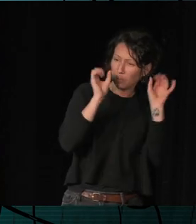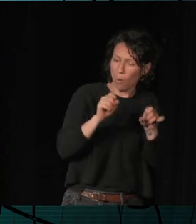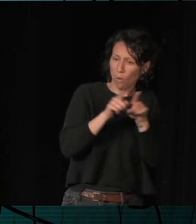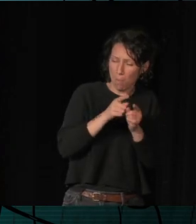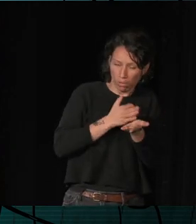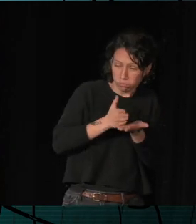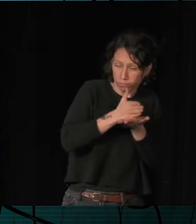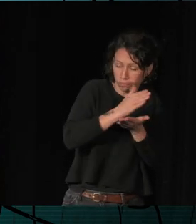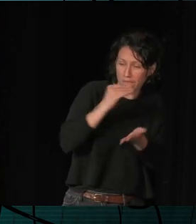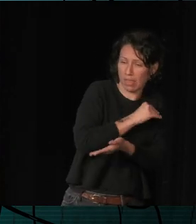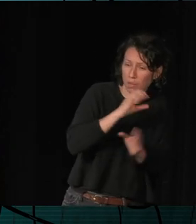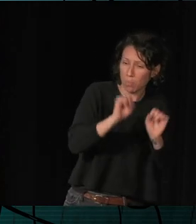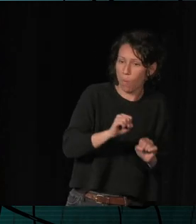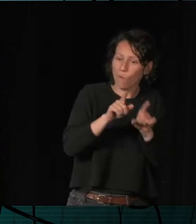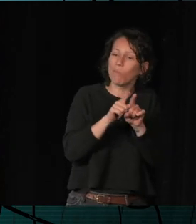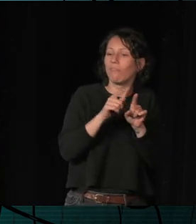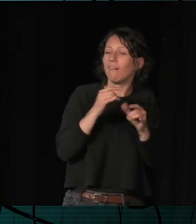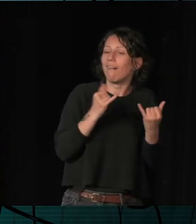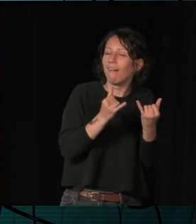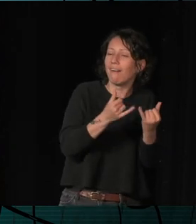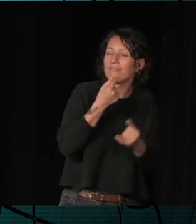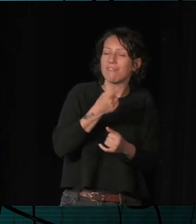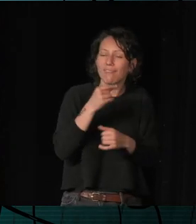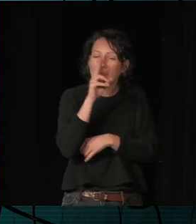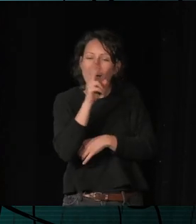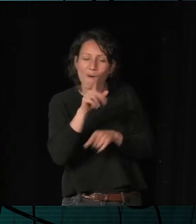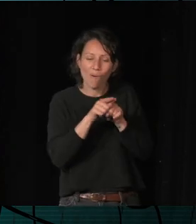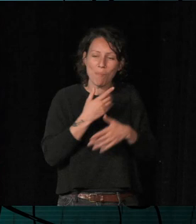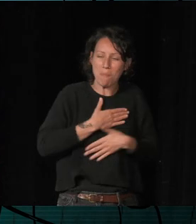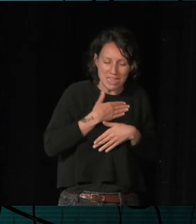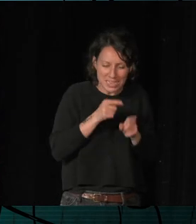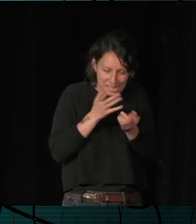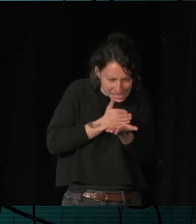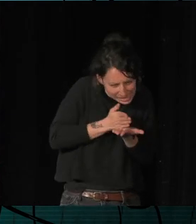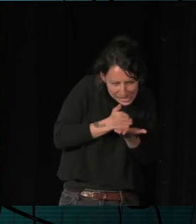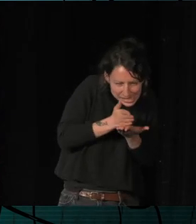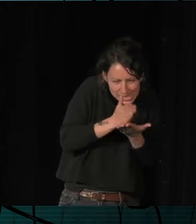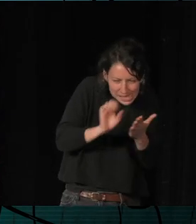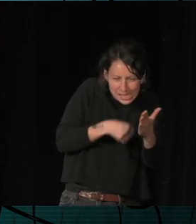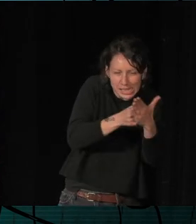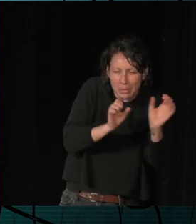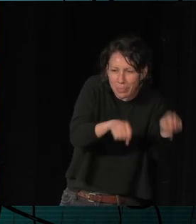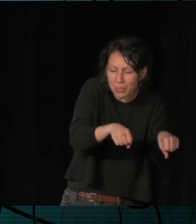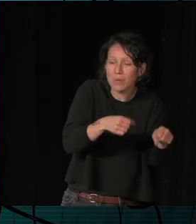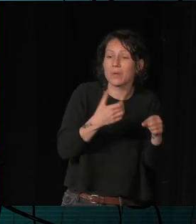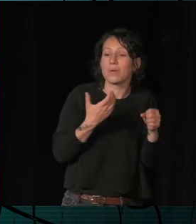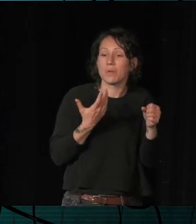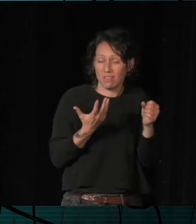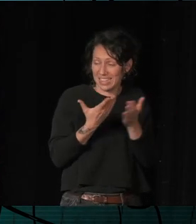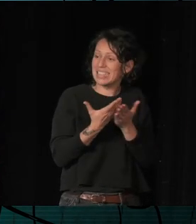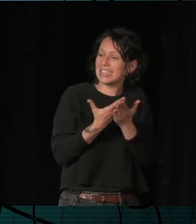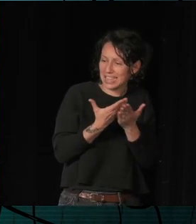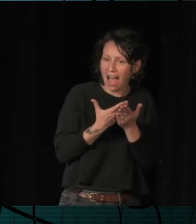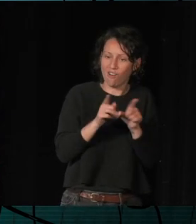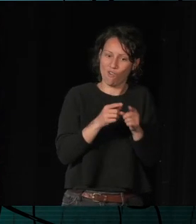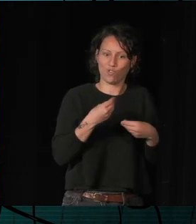peu infantilisante du fun, en mode ah c'est marrant, tiens voilà des petites récompenses. Un plaisir immédiat en fait, sans réflexion, au shoot d'adrénaline quoi. Voilà, c'est ça qui peut un peu